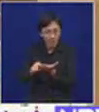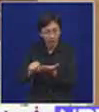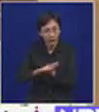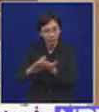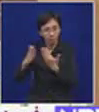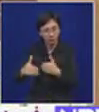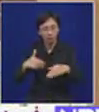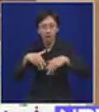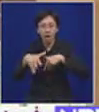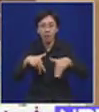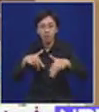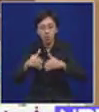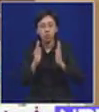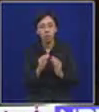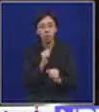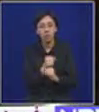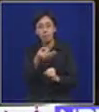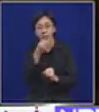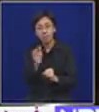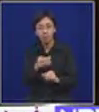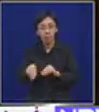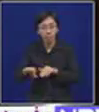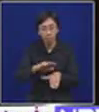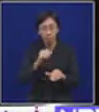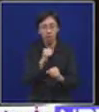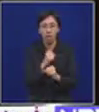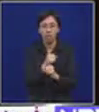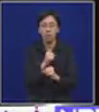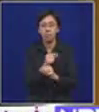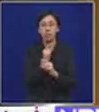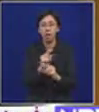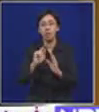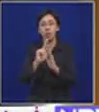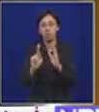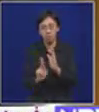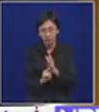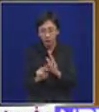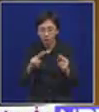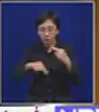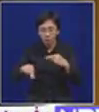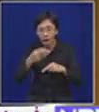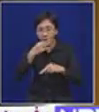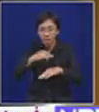กแก่ประชาชนและชาวประมงให้ทำตามกฎหมายและหวงแหนทรัพยากรของประเทศ